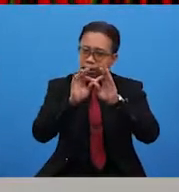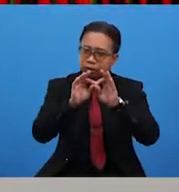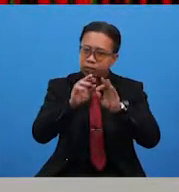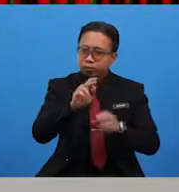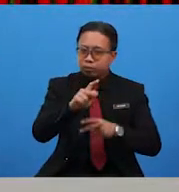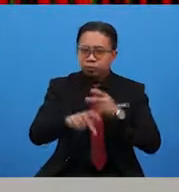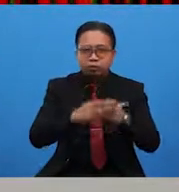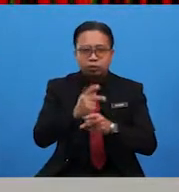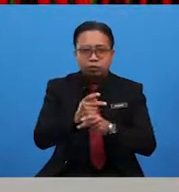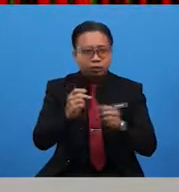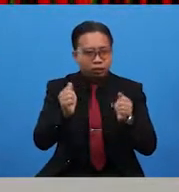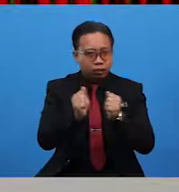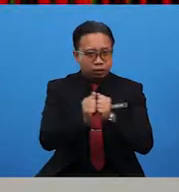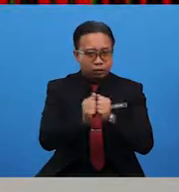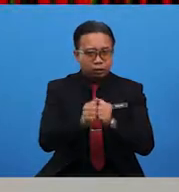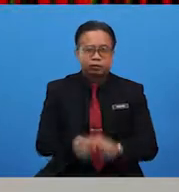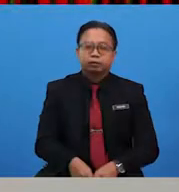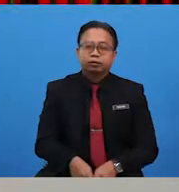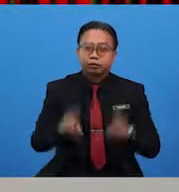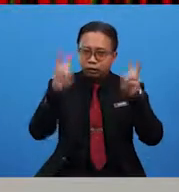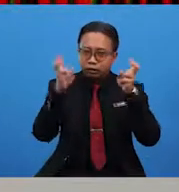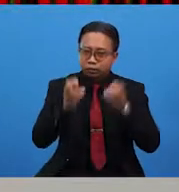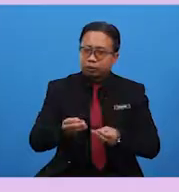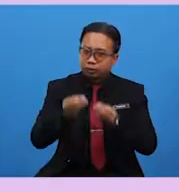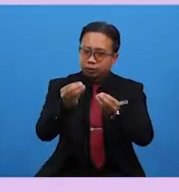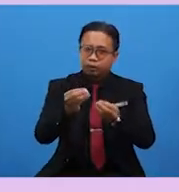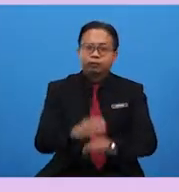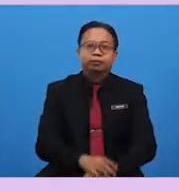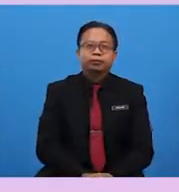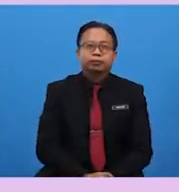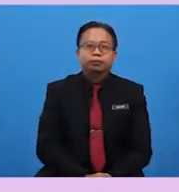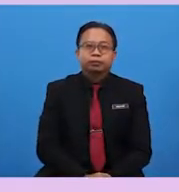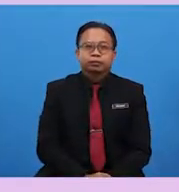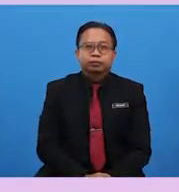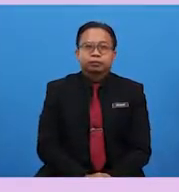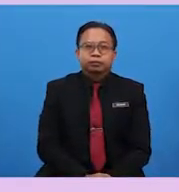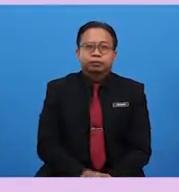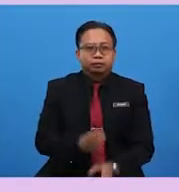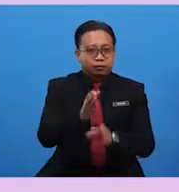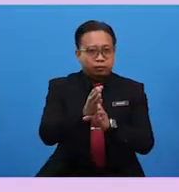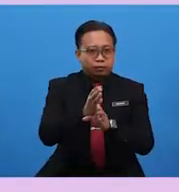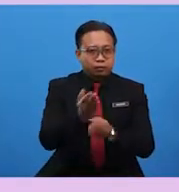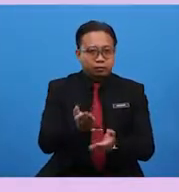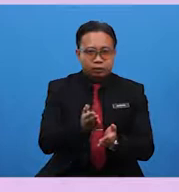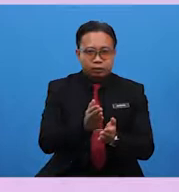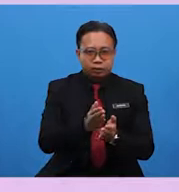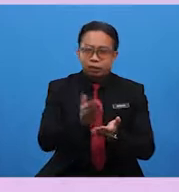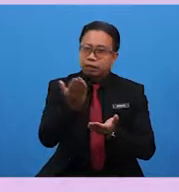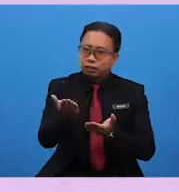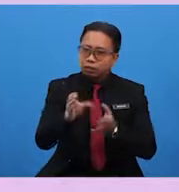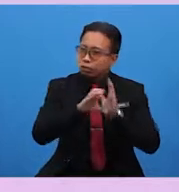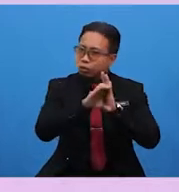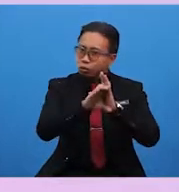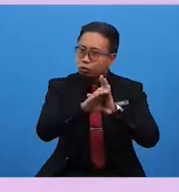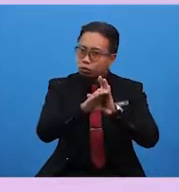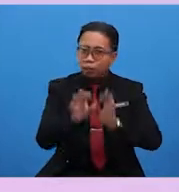selari dengan kehendak-nya tema yang diberi antara contoh kepentingan Project